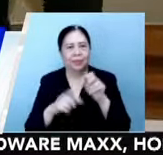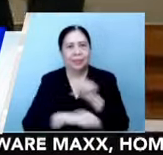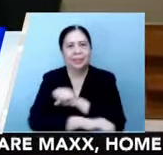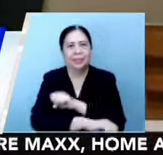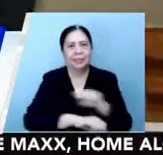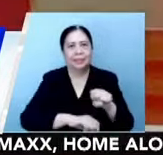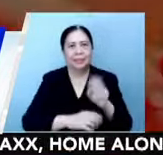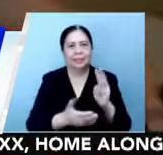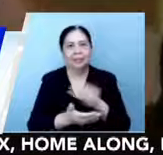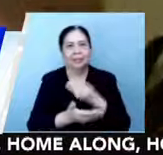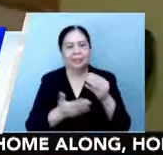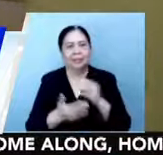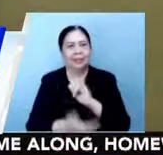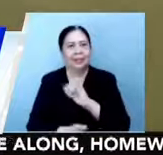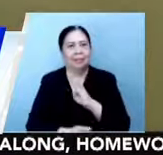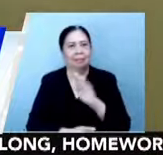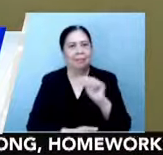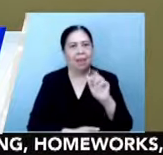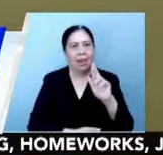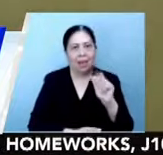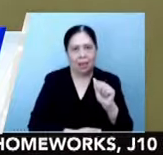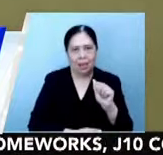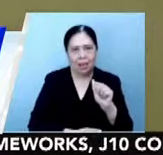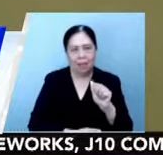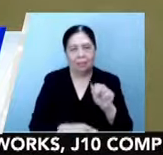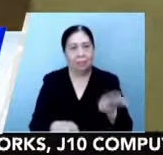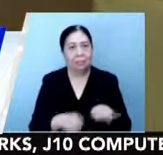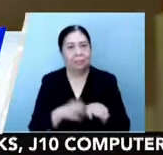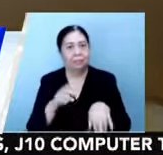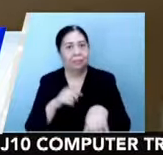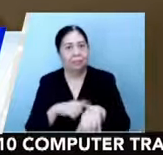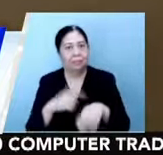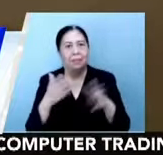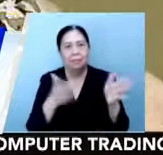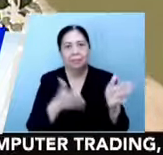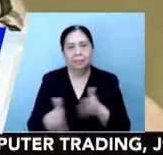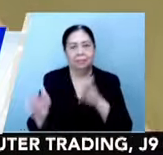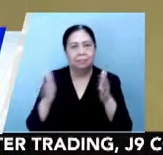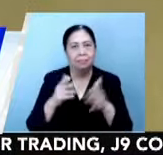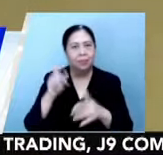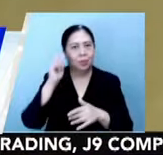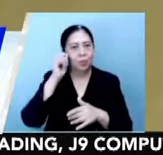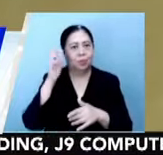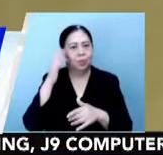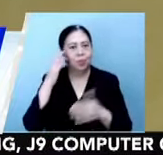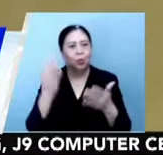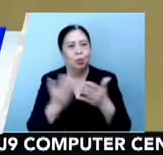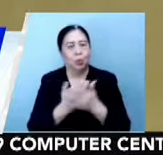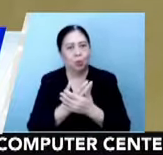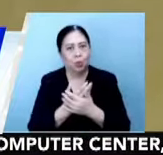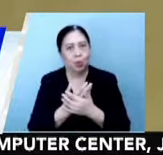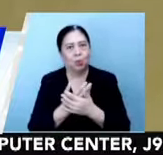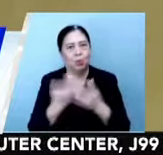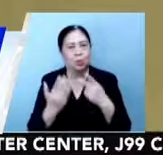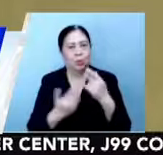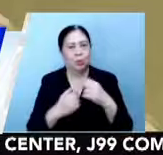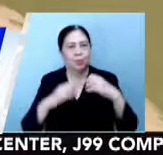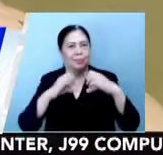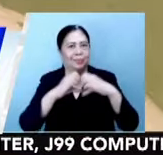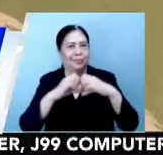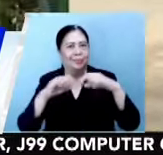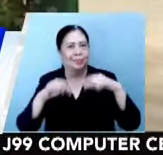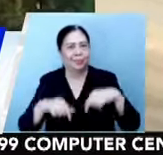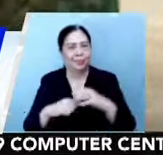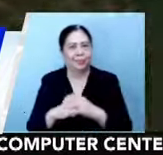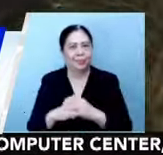na Ibarra. Kasabay nito ang paghahanda ni Tom para sa bago niyang project sa GMA na ibang